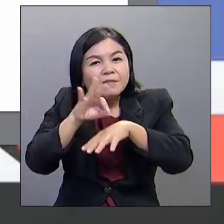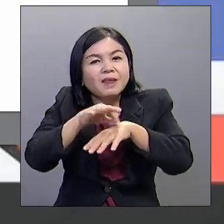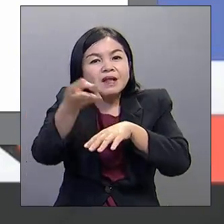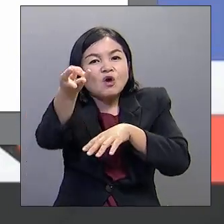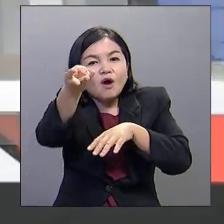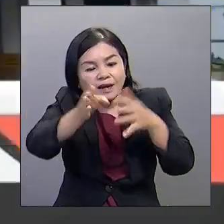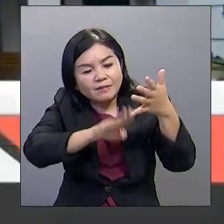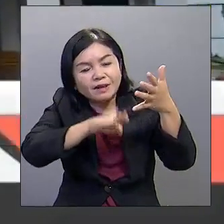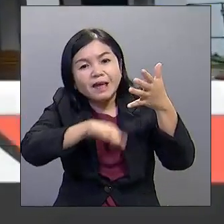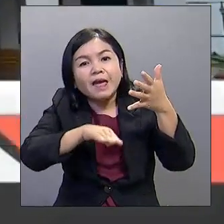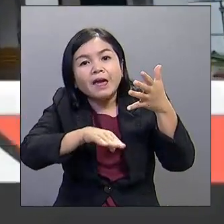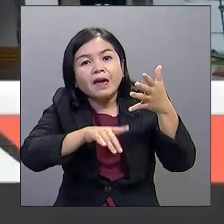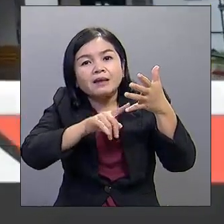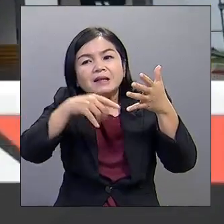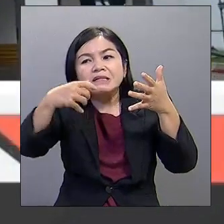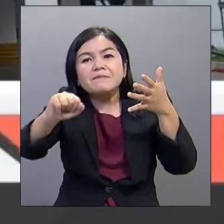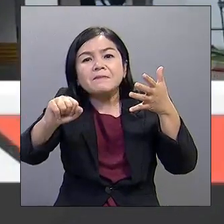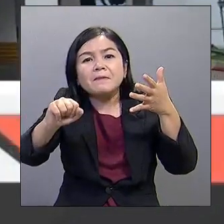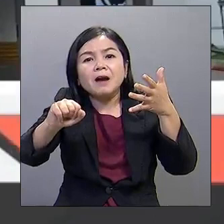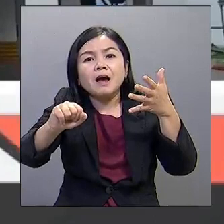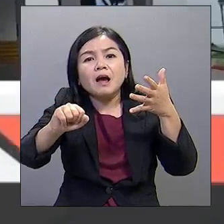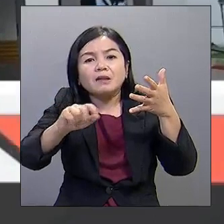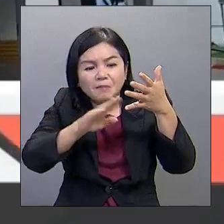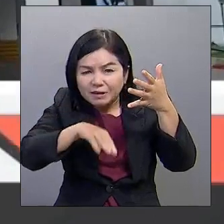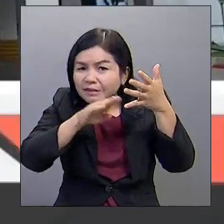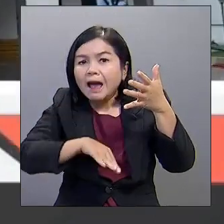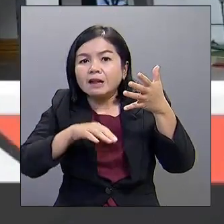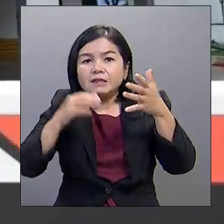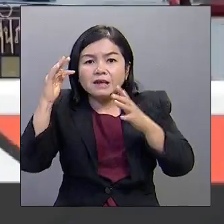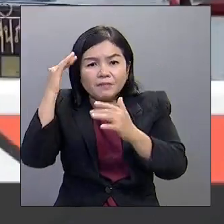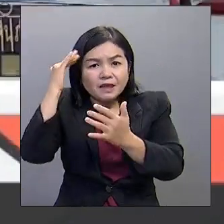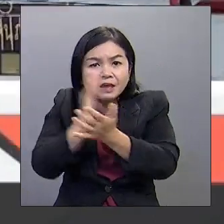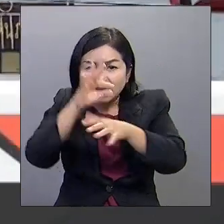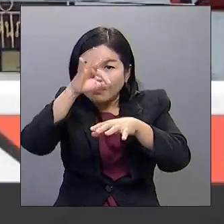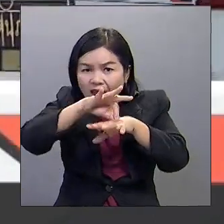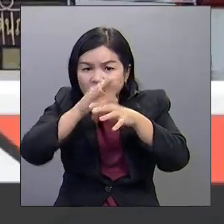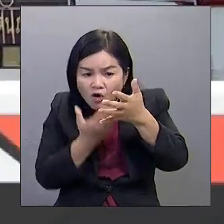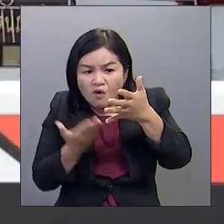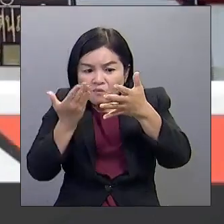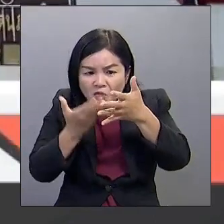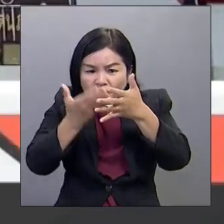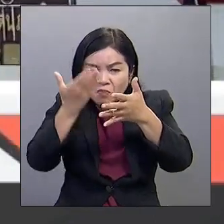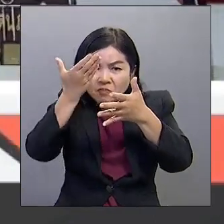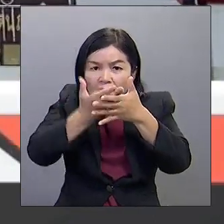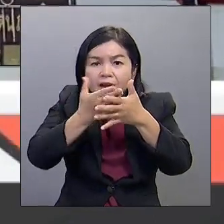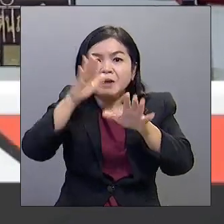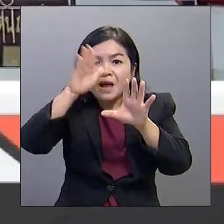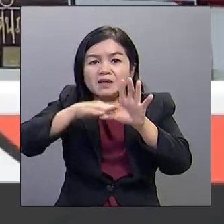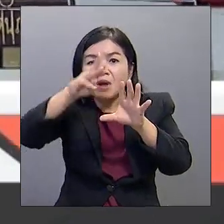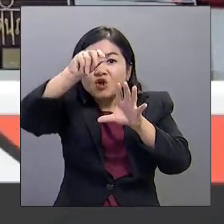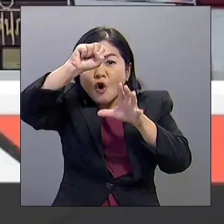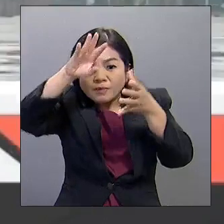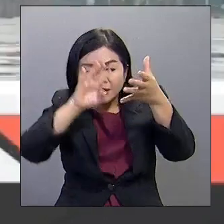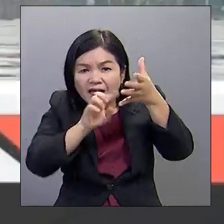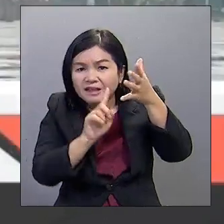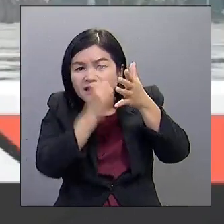ายสิบเท่านั้นเองนี่คือตำรวจที่เป็นฐานรากขององค์กรนะครับเราก็หนัก